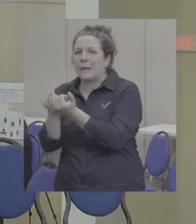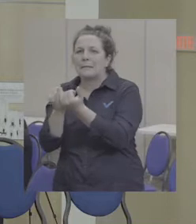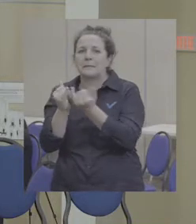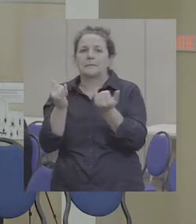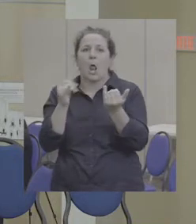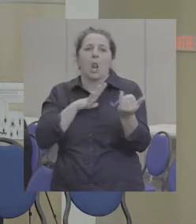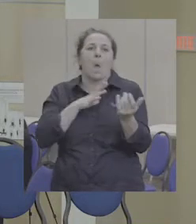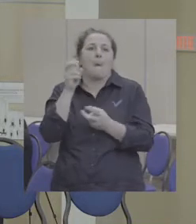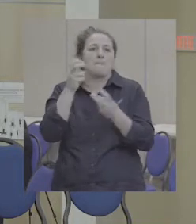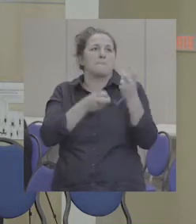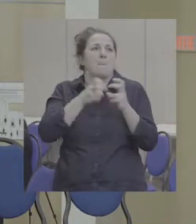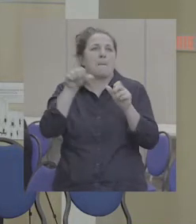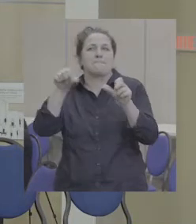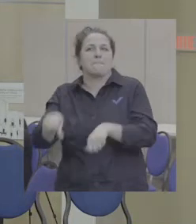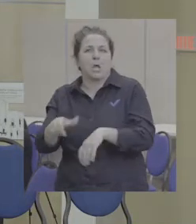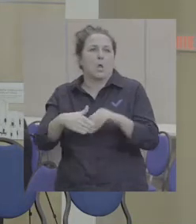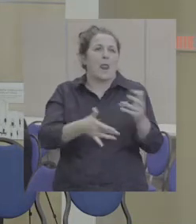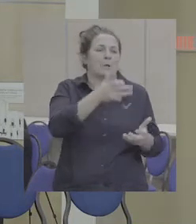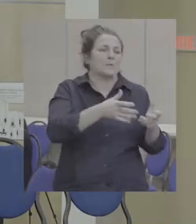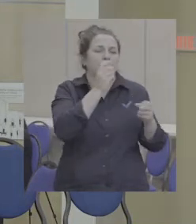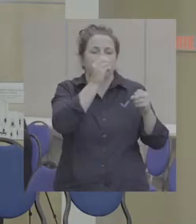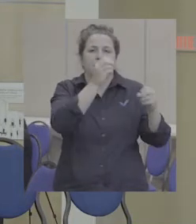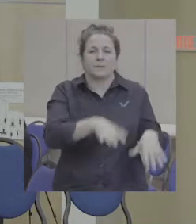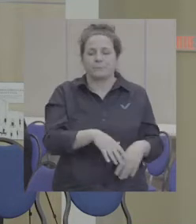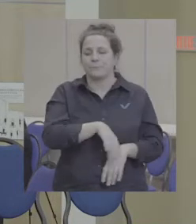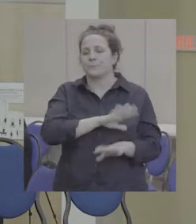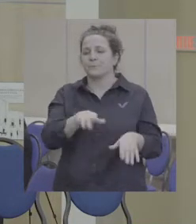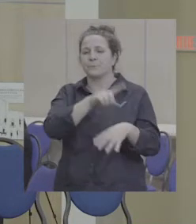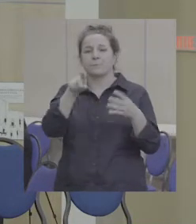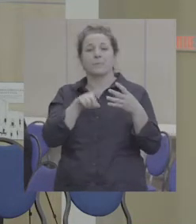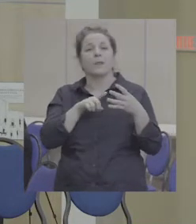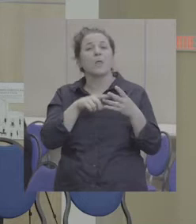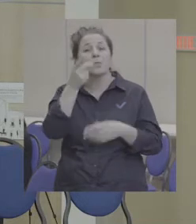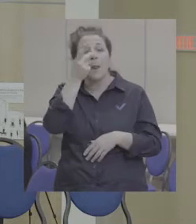des problèmes pires que la cuisine. La toilette,